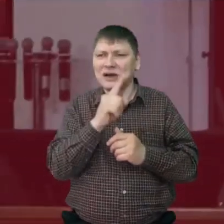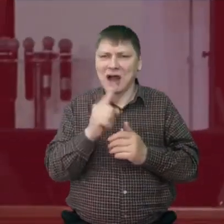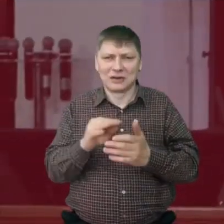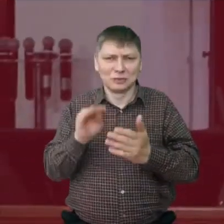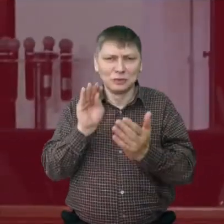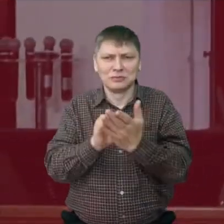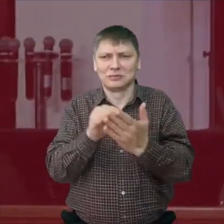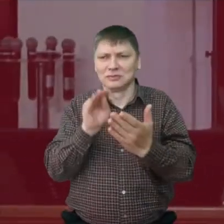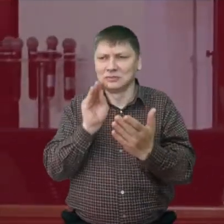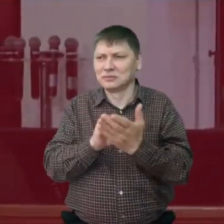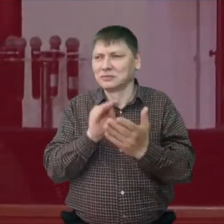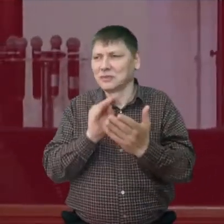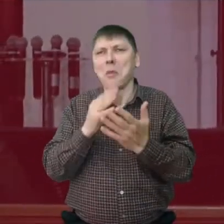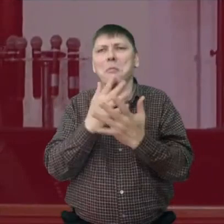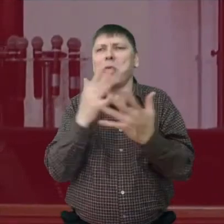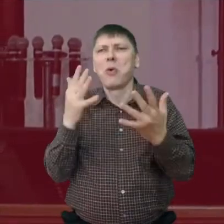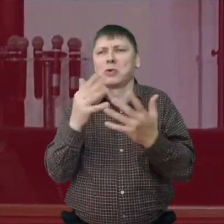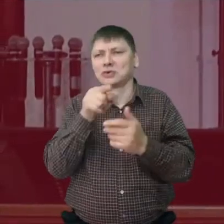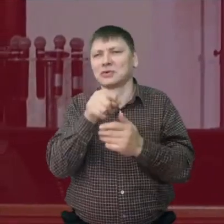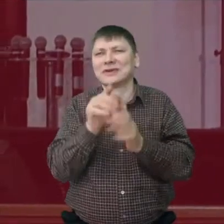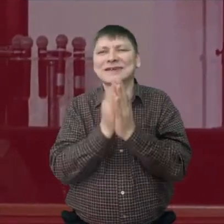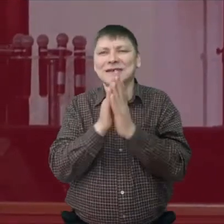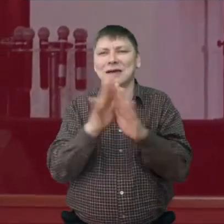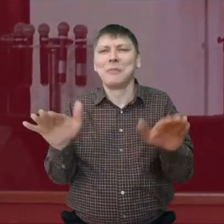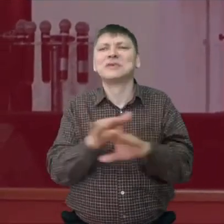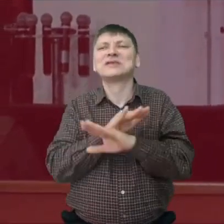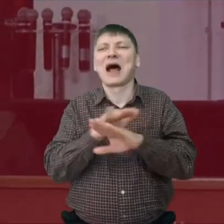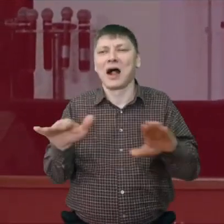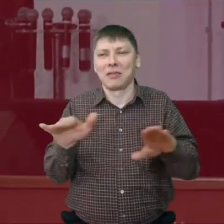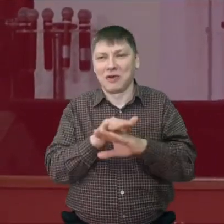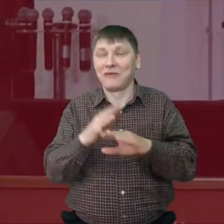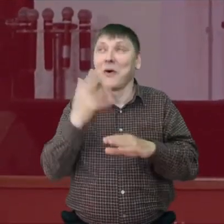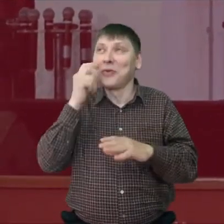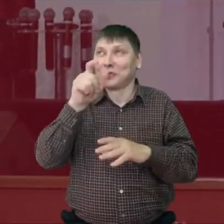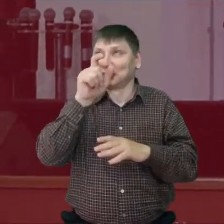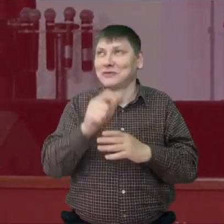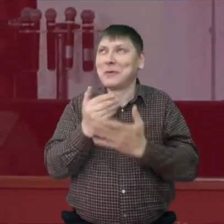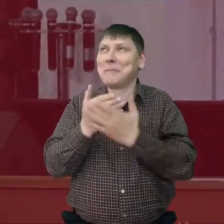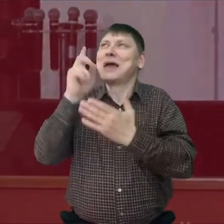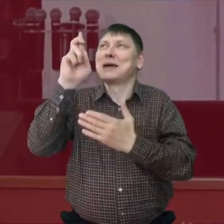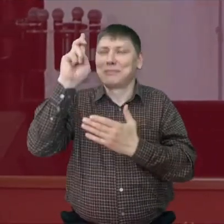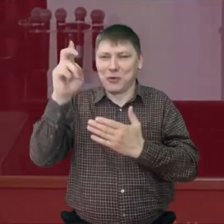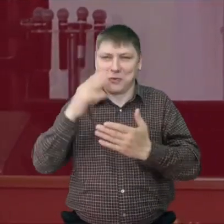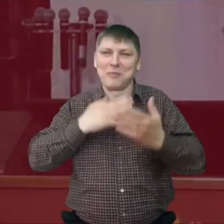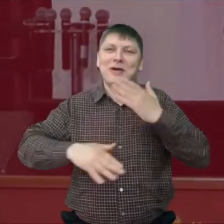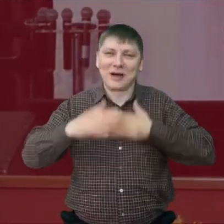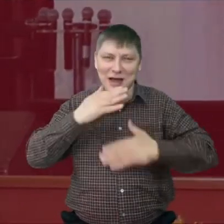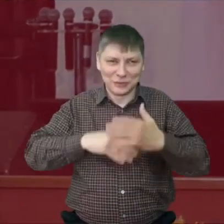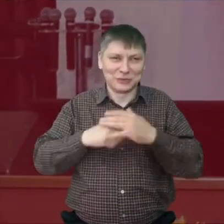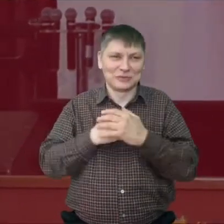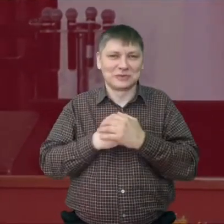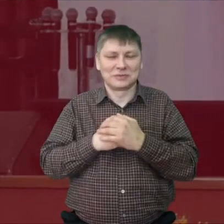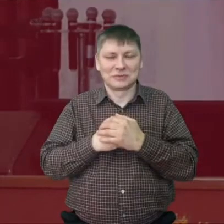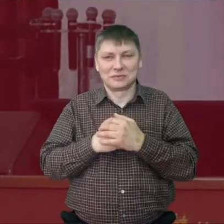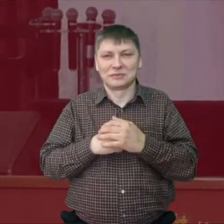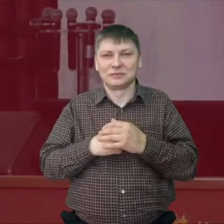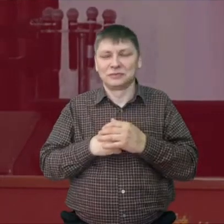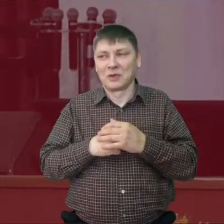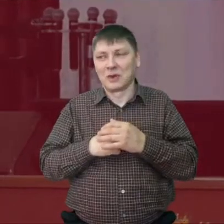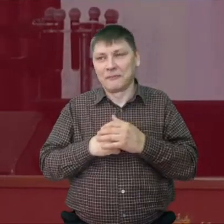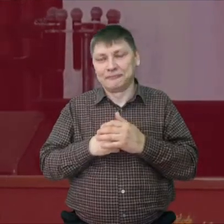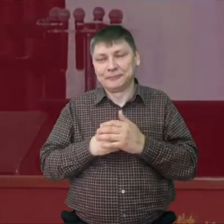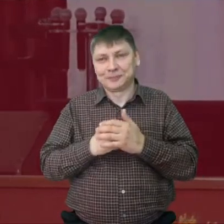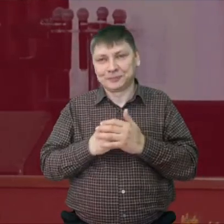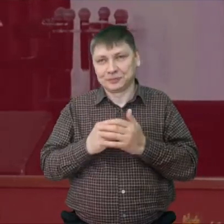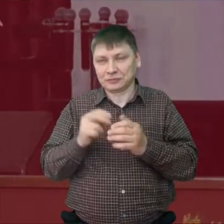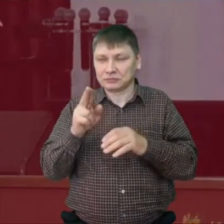состояние человека, когда он выражает то, что его наполняет перед Господом. Вообще, в чем эта радость выражается и что это за чувство? Надо учесть,